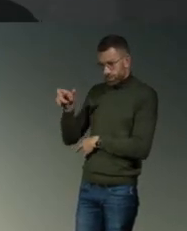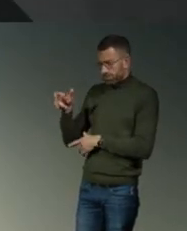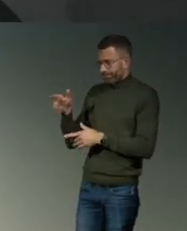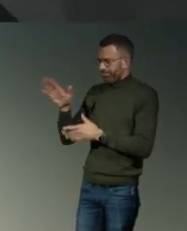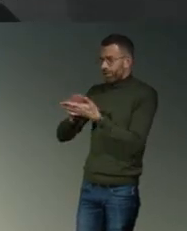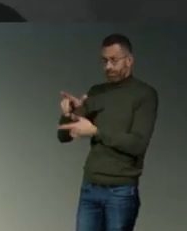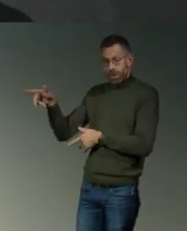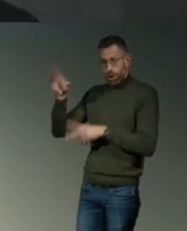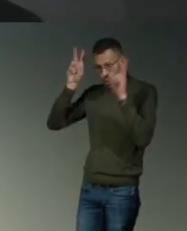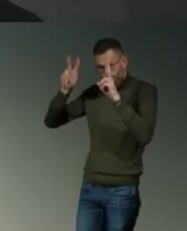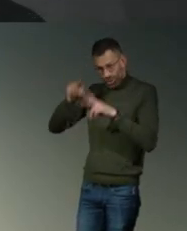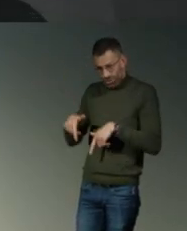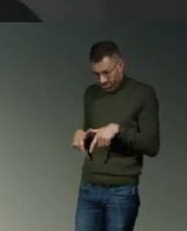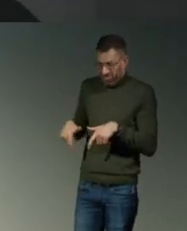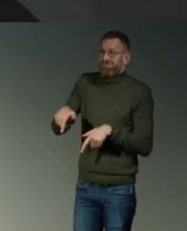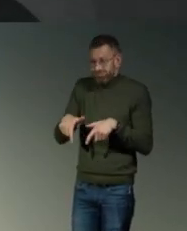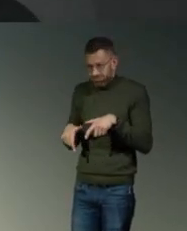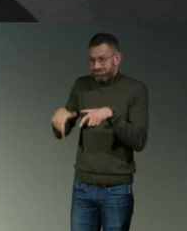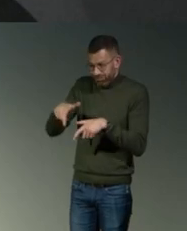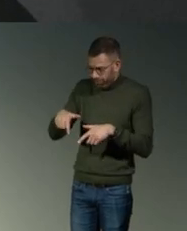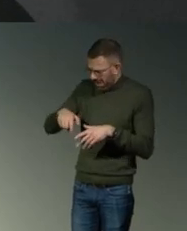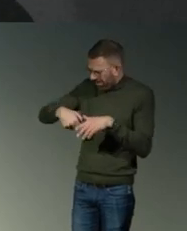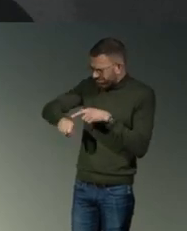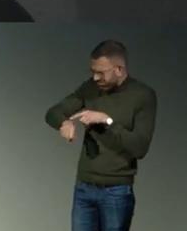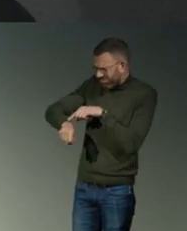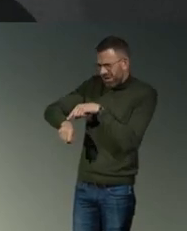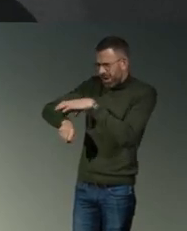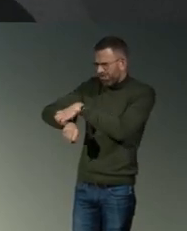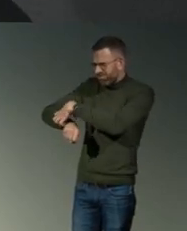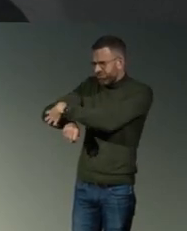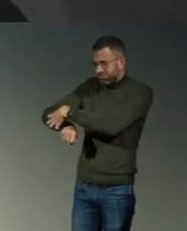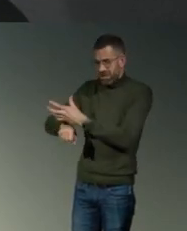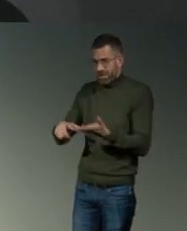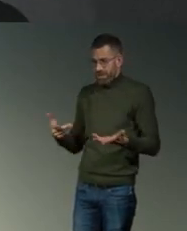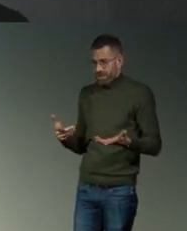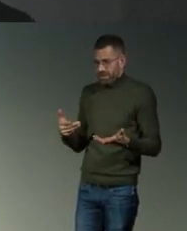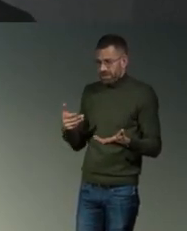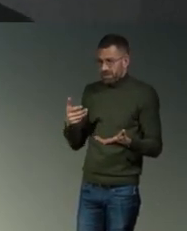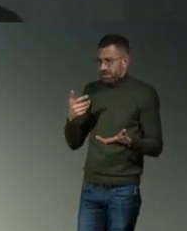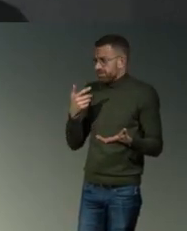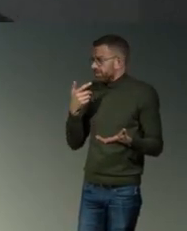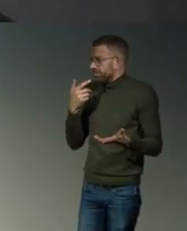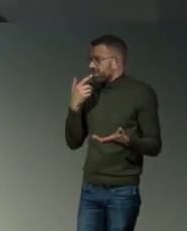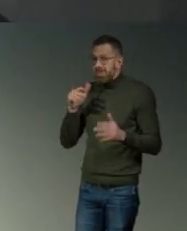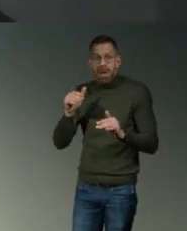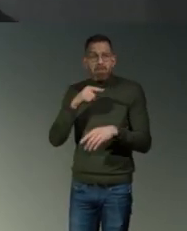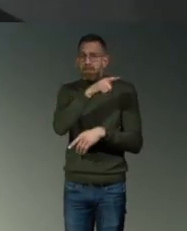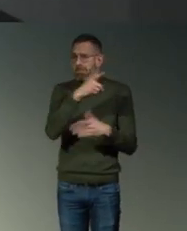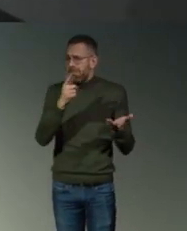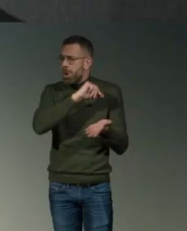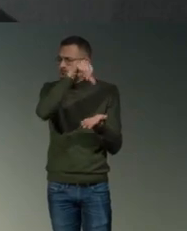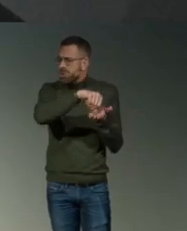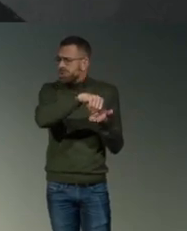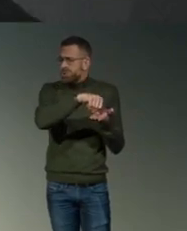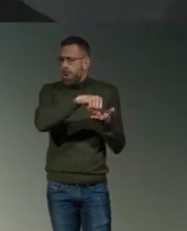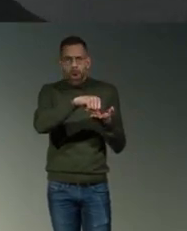une déformation au-dessus du sabot qui fait que dans n'importe quel, même centre équestre,